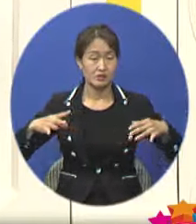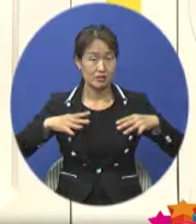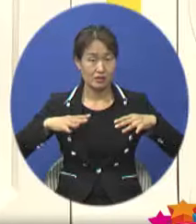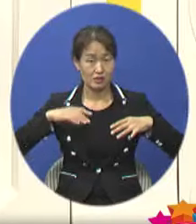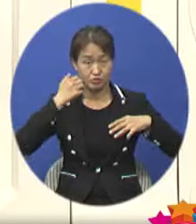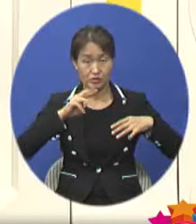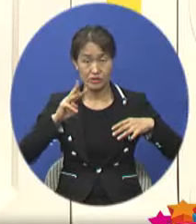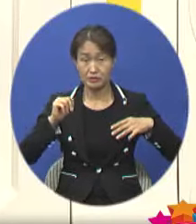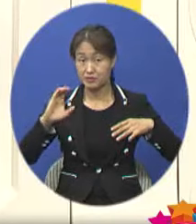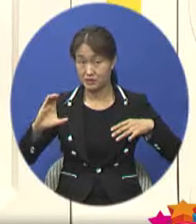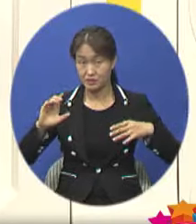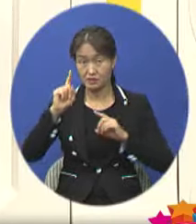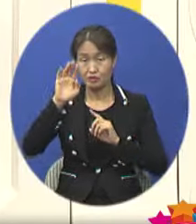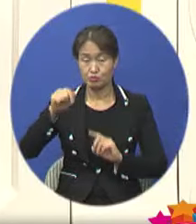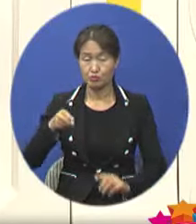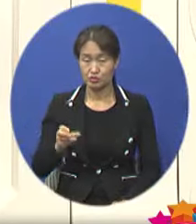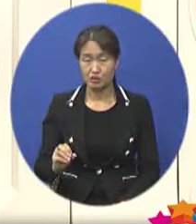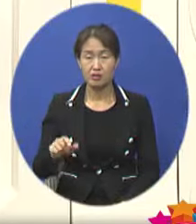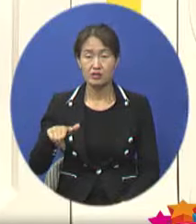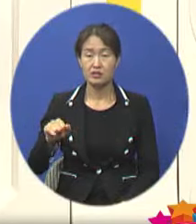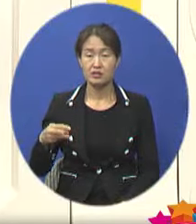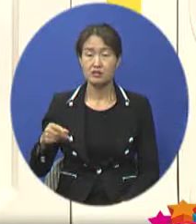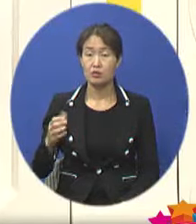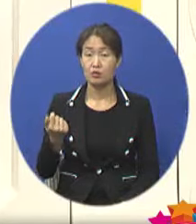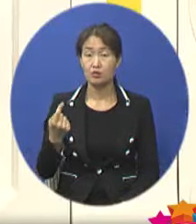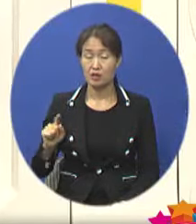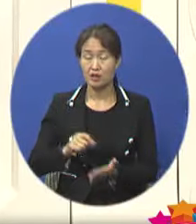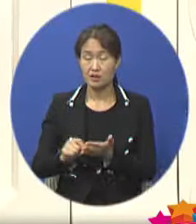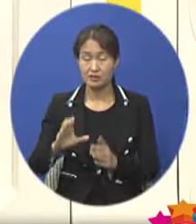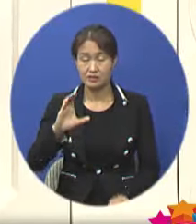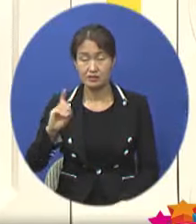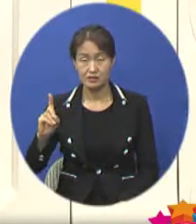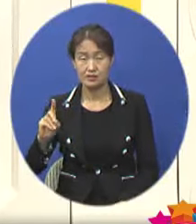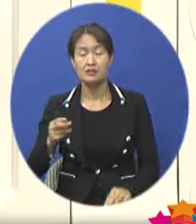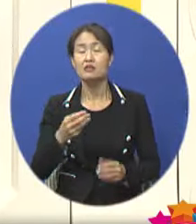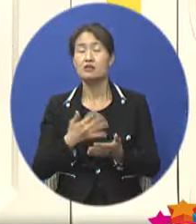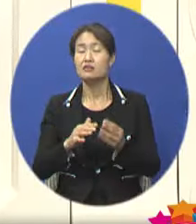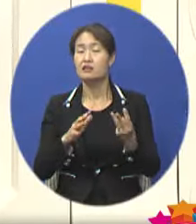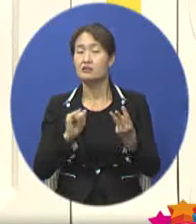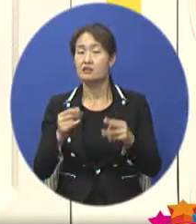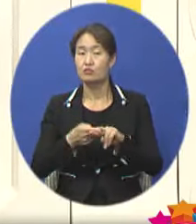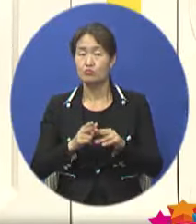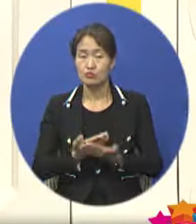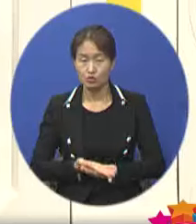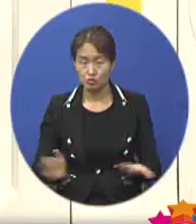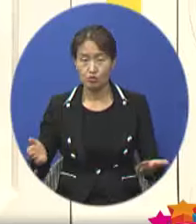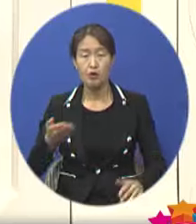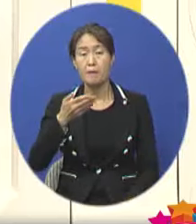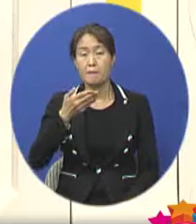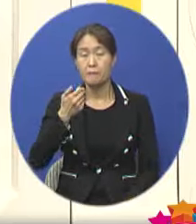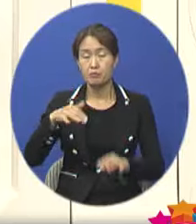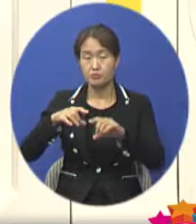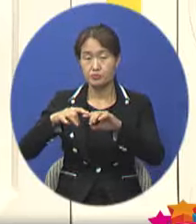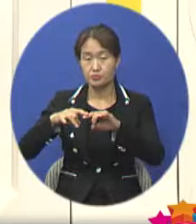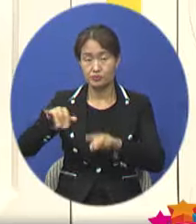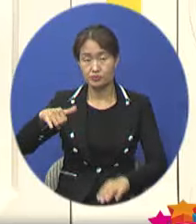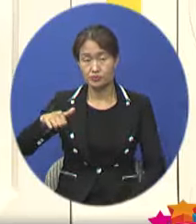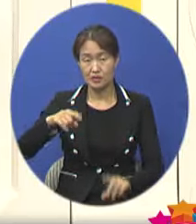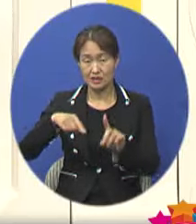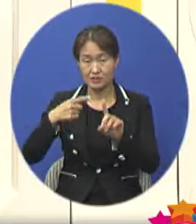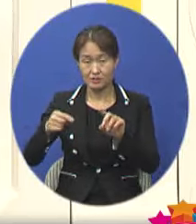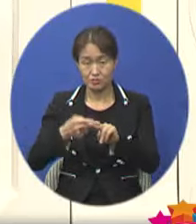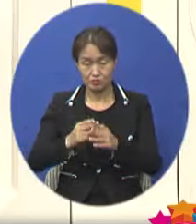MC 이부영 씨 그리고 길정화 사인 예. 씨들 세 분께 보내드리고요. 세 분께. 전기 주전자를 한 분께 보내드리고 즉석식품